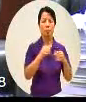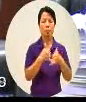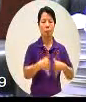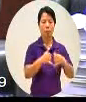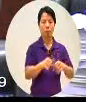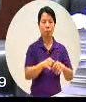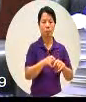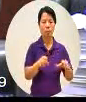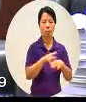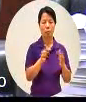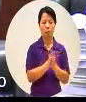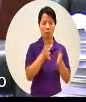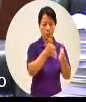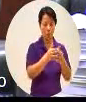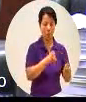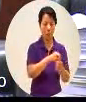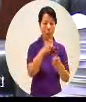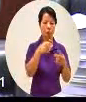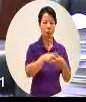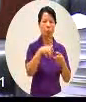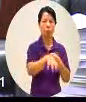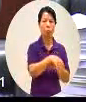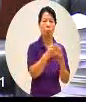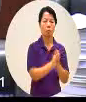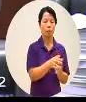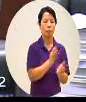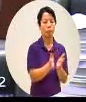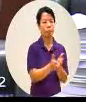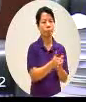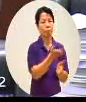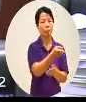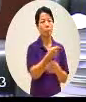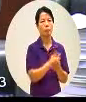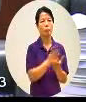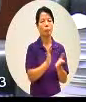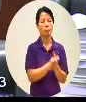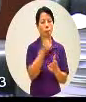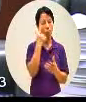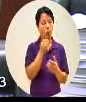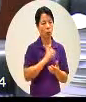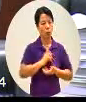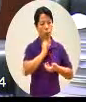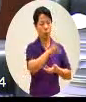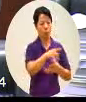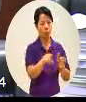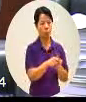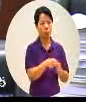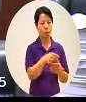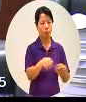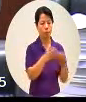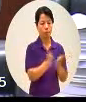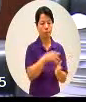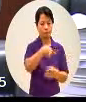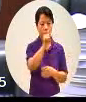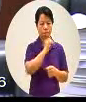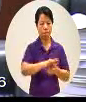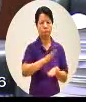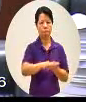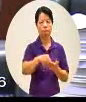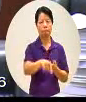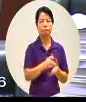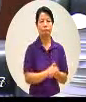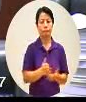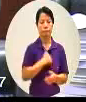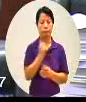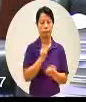也要跟养工处处长夸奖几句。本席马上跟他反映的事情，他都马上做得很好，而且真的是